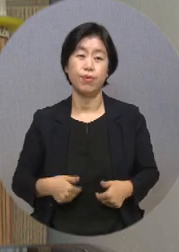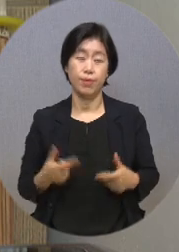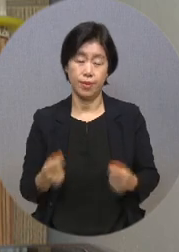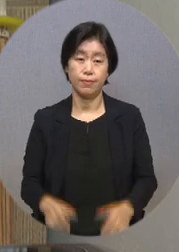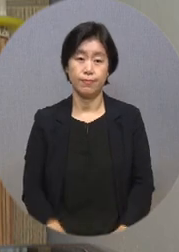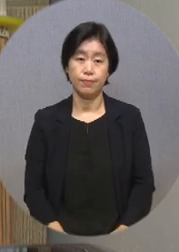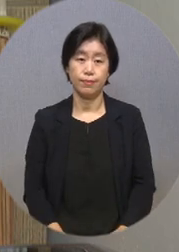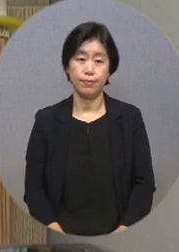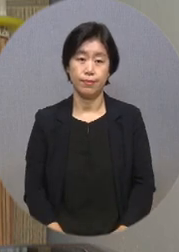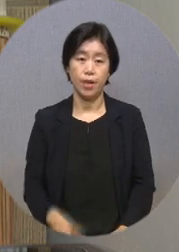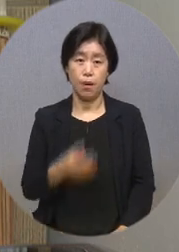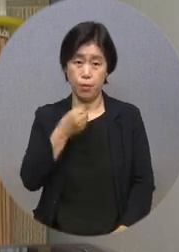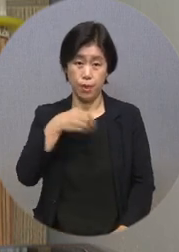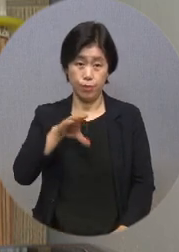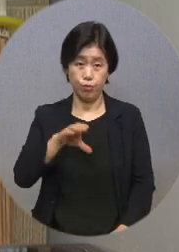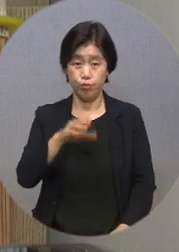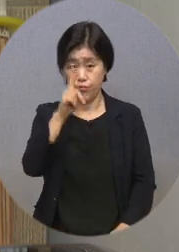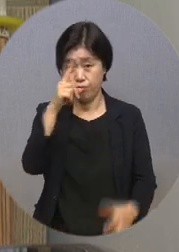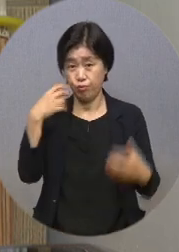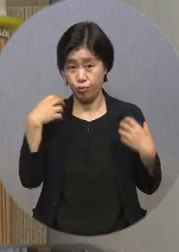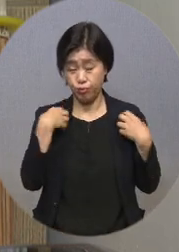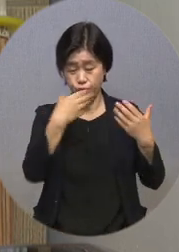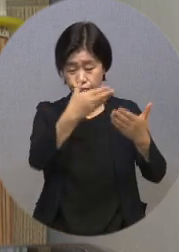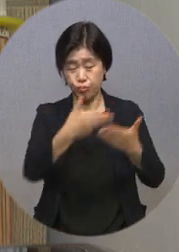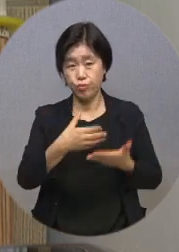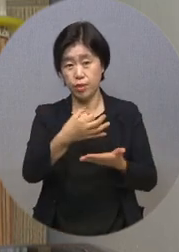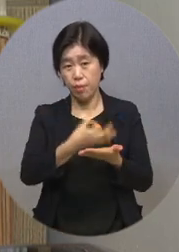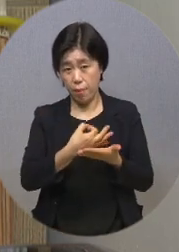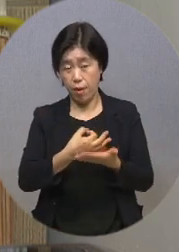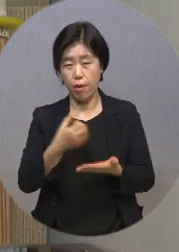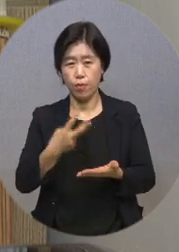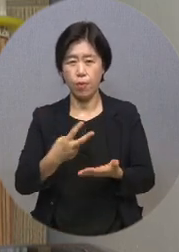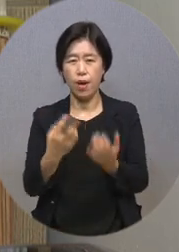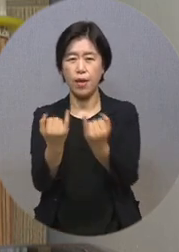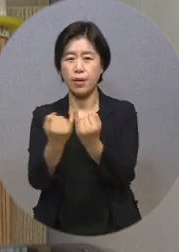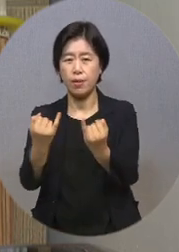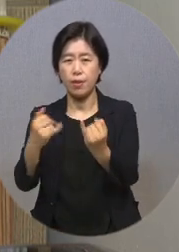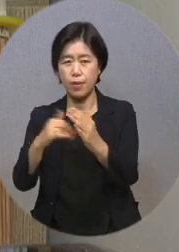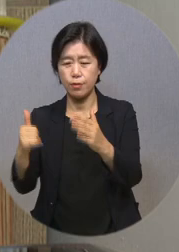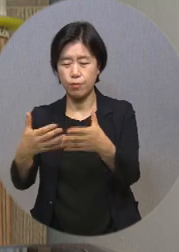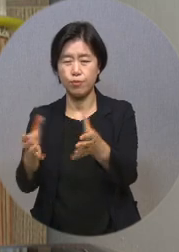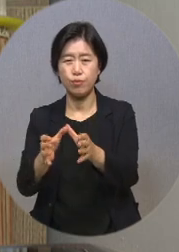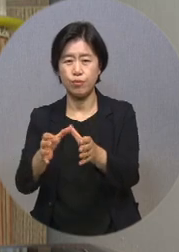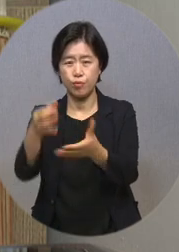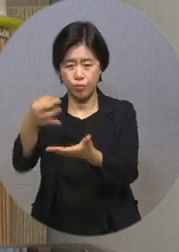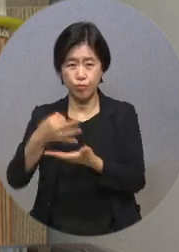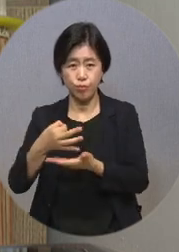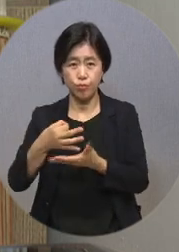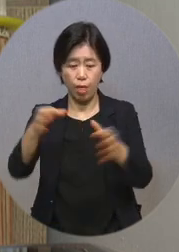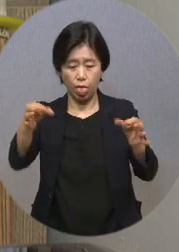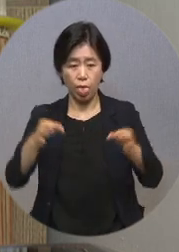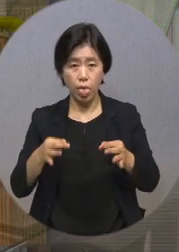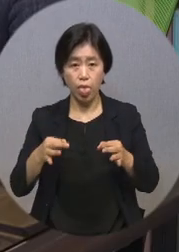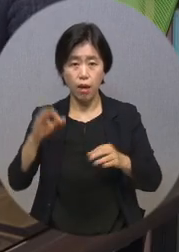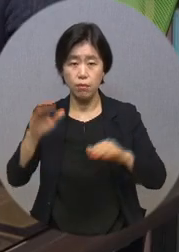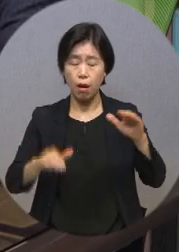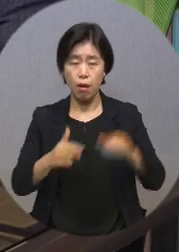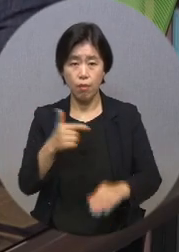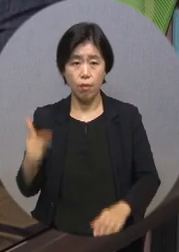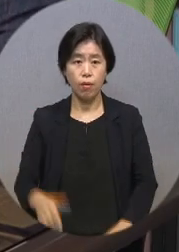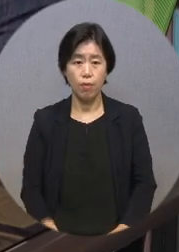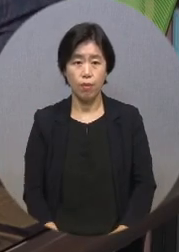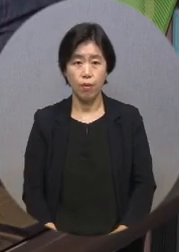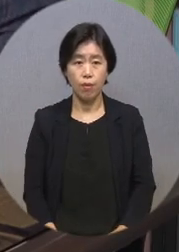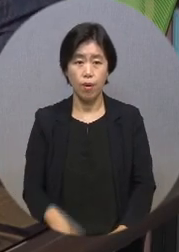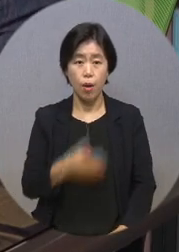보건복지부에서 주는 그 급여와 여성가족부에서 주는 급여가 사회복지사에서는 그 갭 차이가 너무 큰 겁니다.